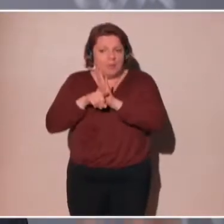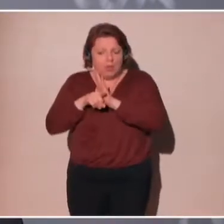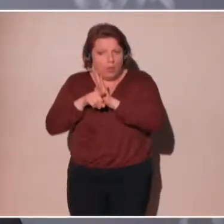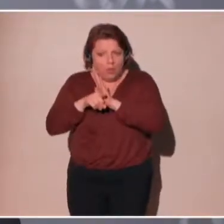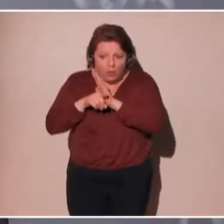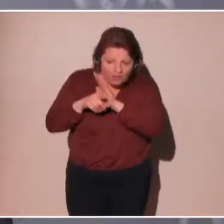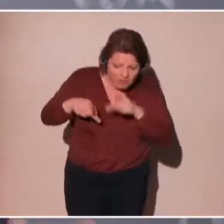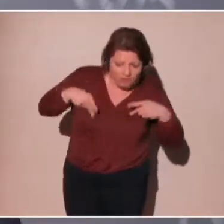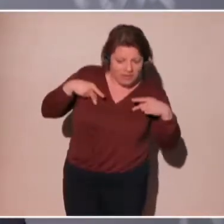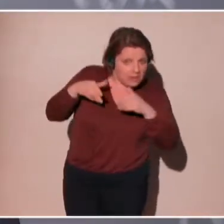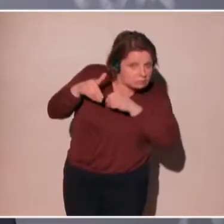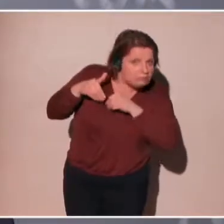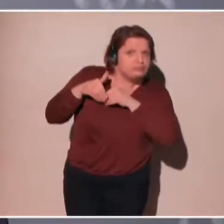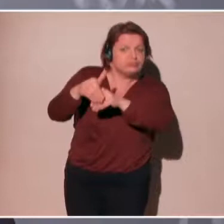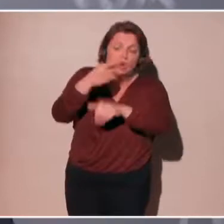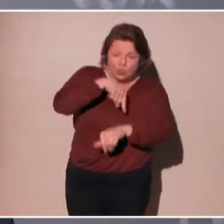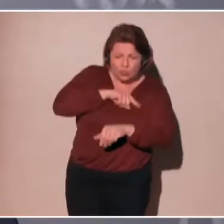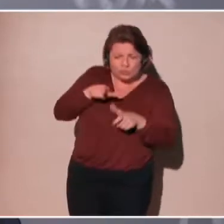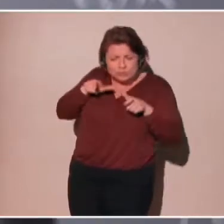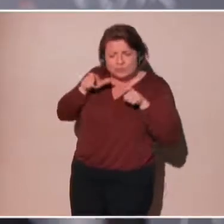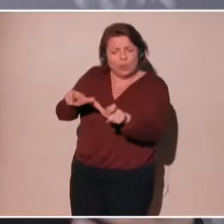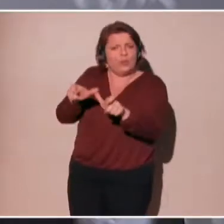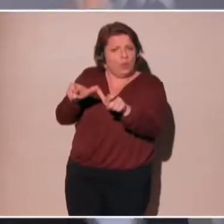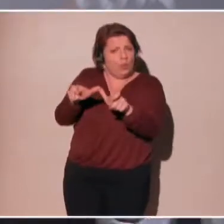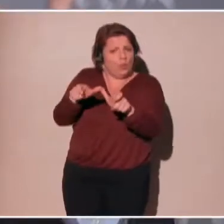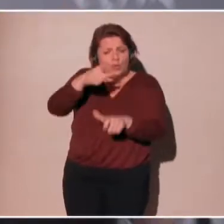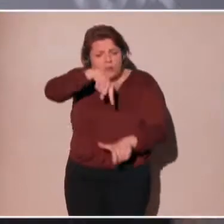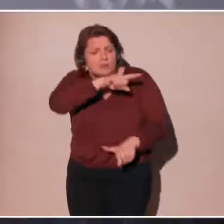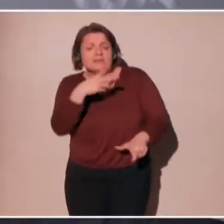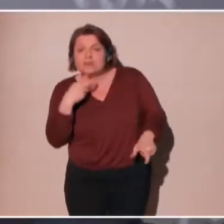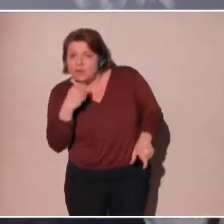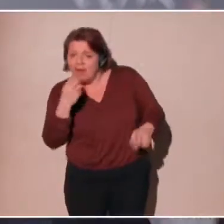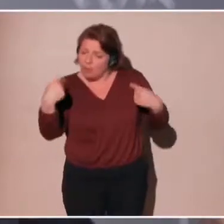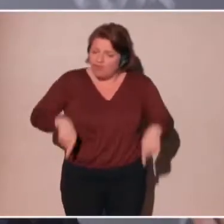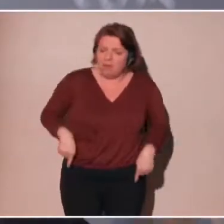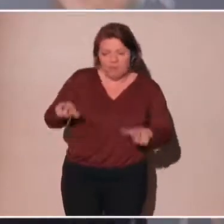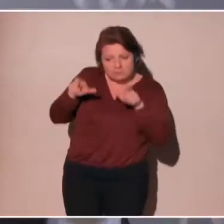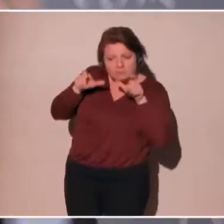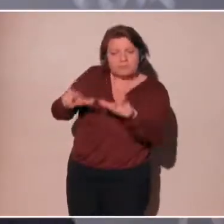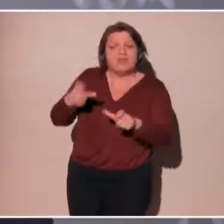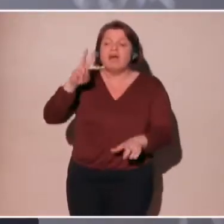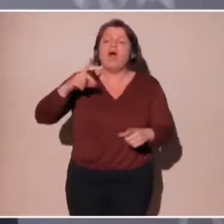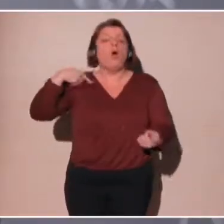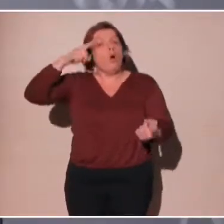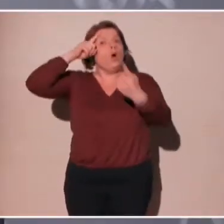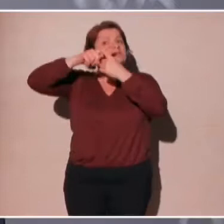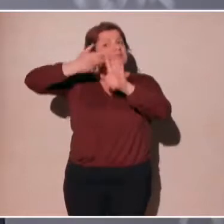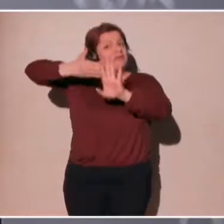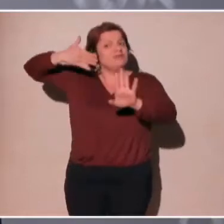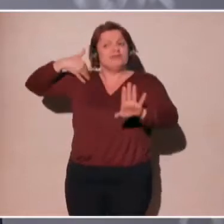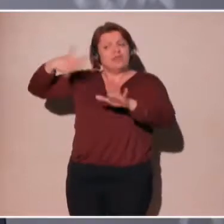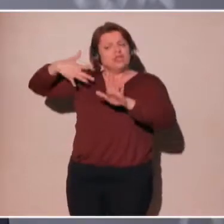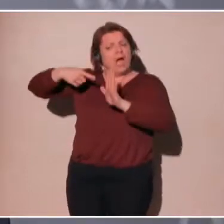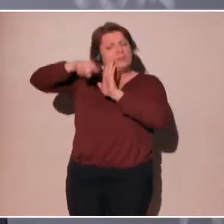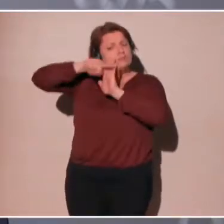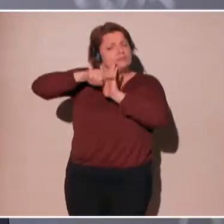collectivement, les citoyens, les gouvernements, et qu'on s'assure que les objectifs qu'on a définis il y a quand même déjà plusieurs années, ils se transforment en réalité.